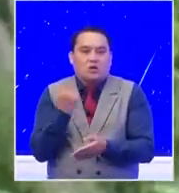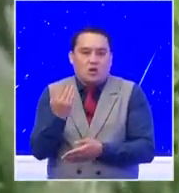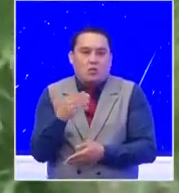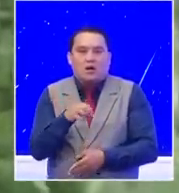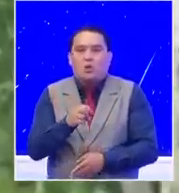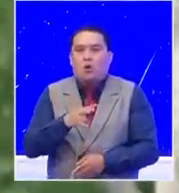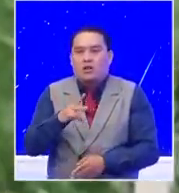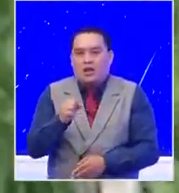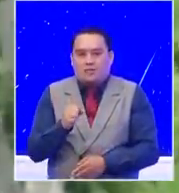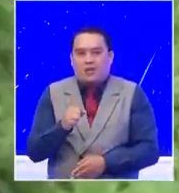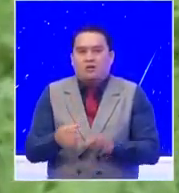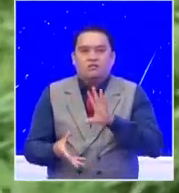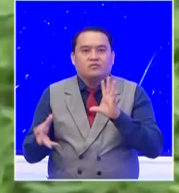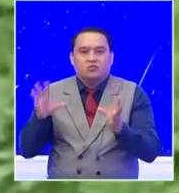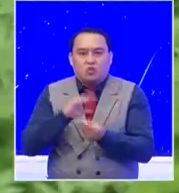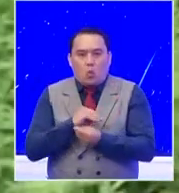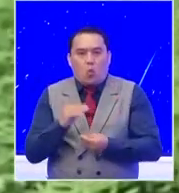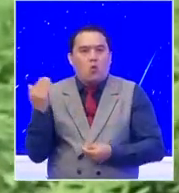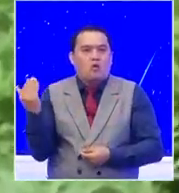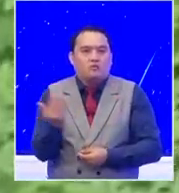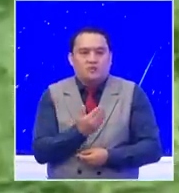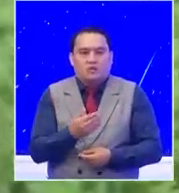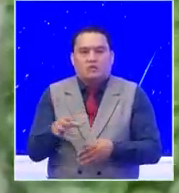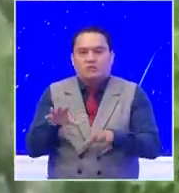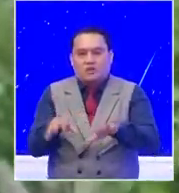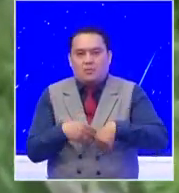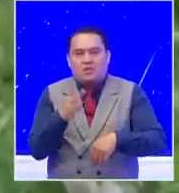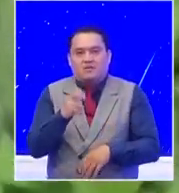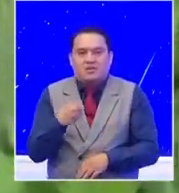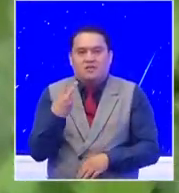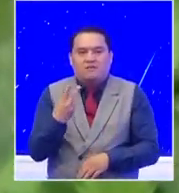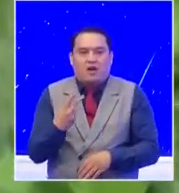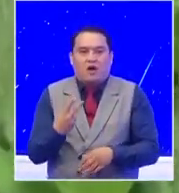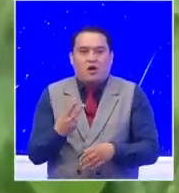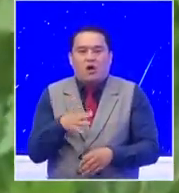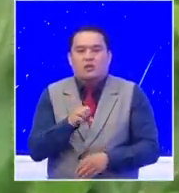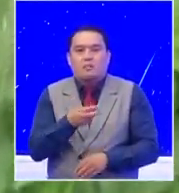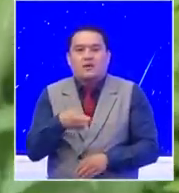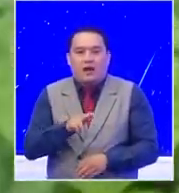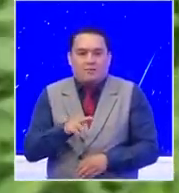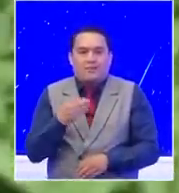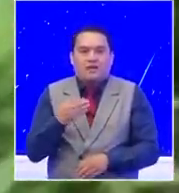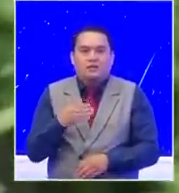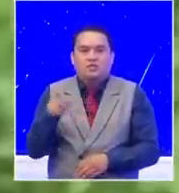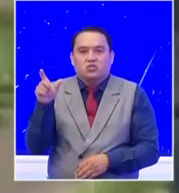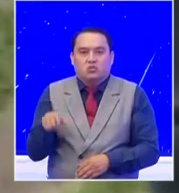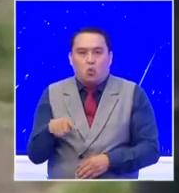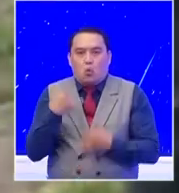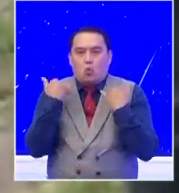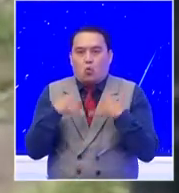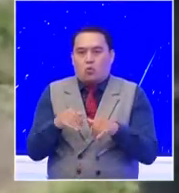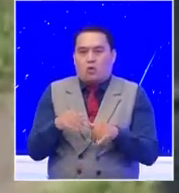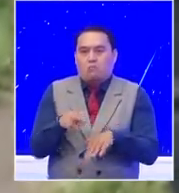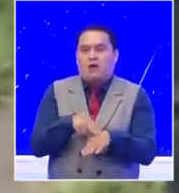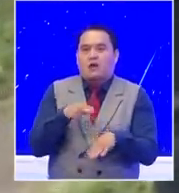является марихуаной. В общей сложности у подозреваемого изъято 202 куста конопли. Задержанный был немало удивлен